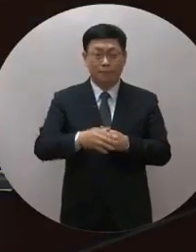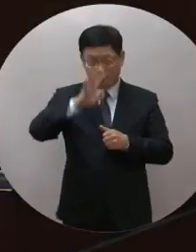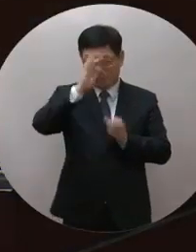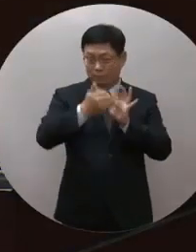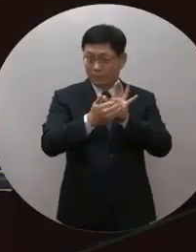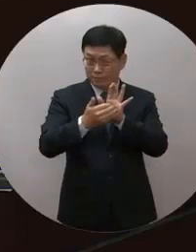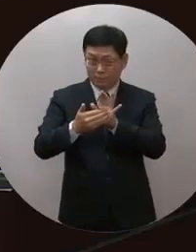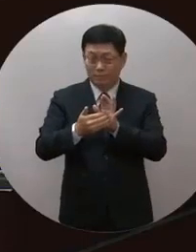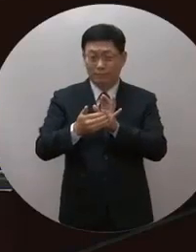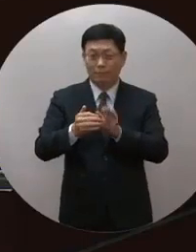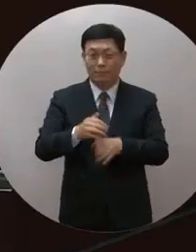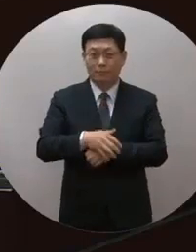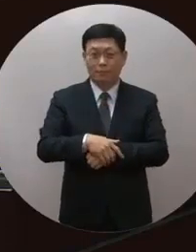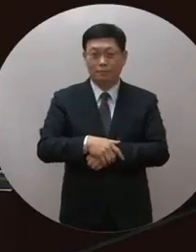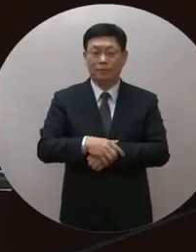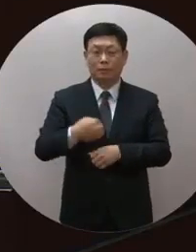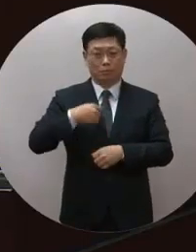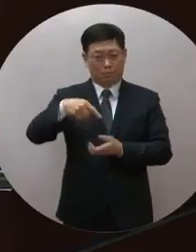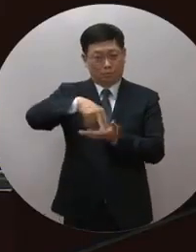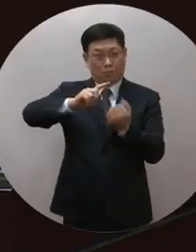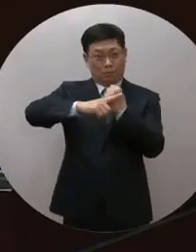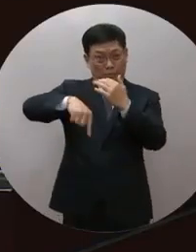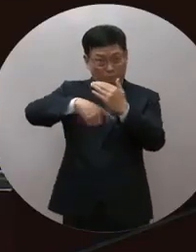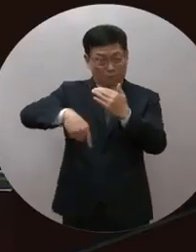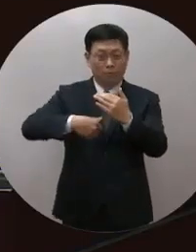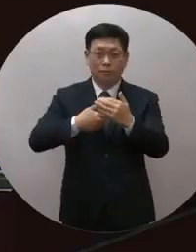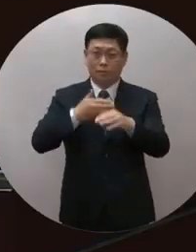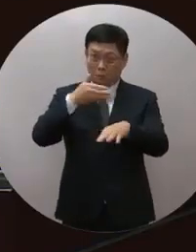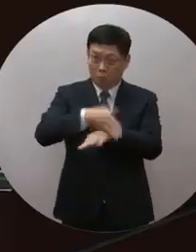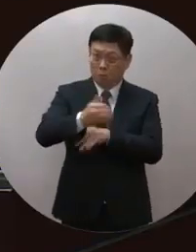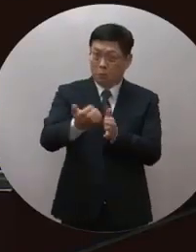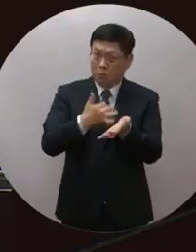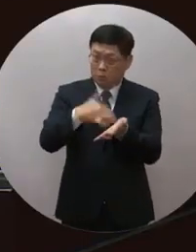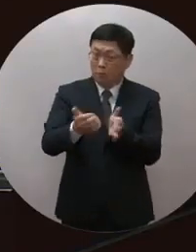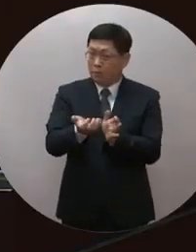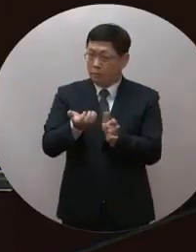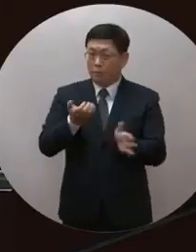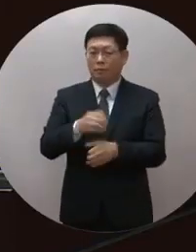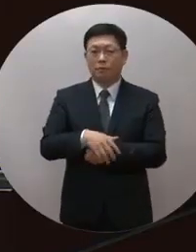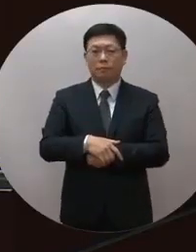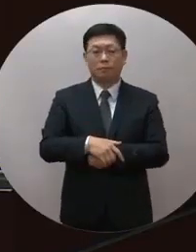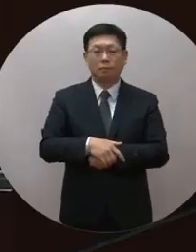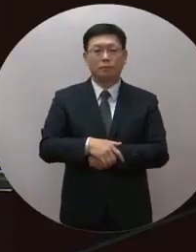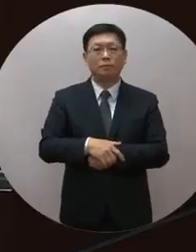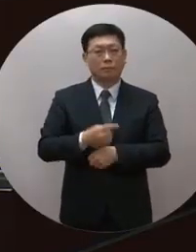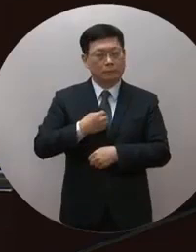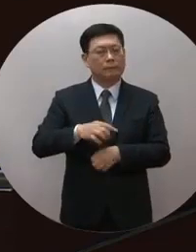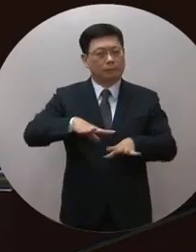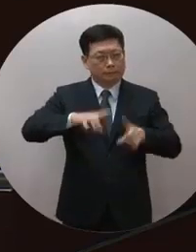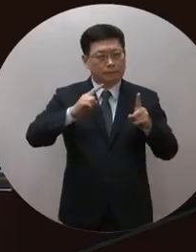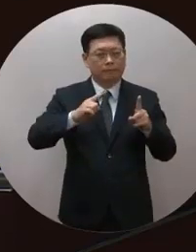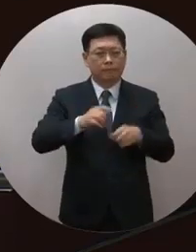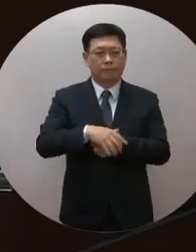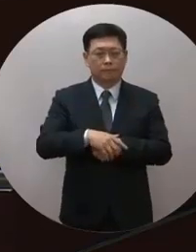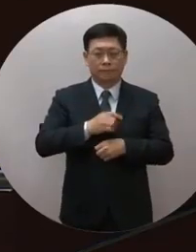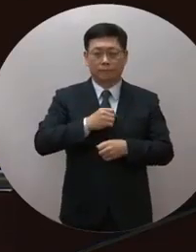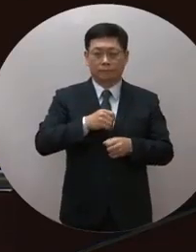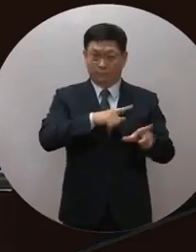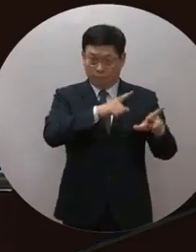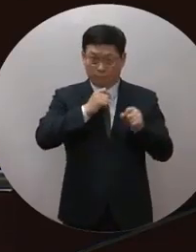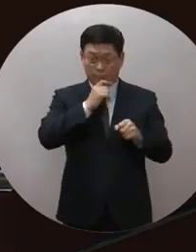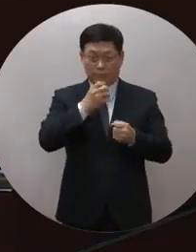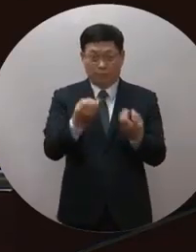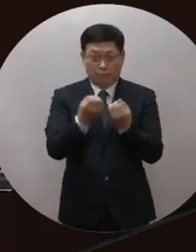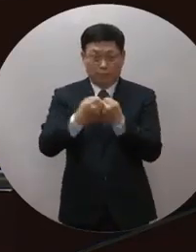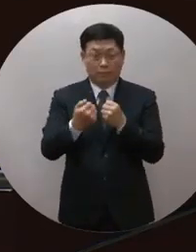防疫在大院通过特别预算前，我们就依灾防法规